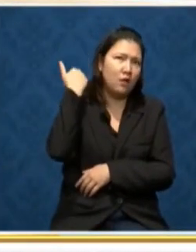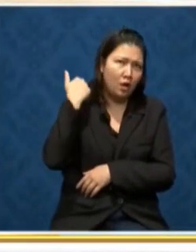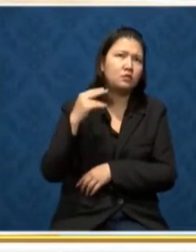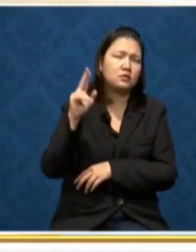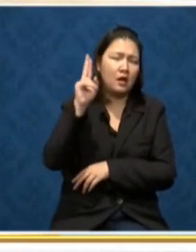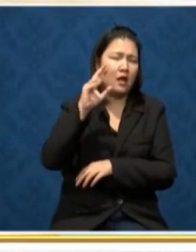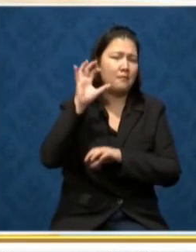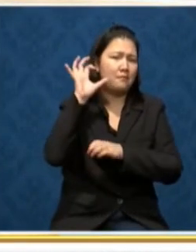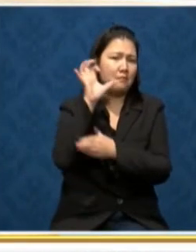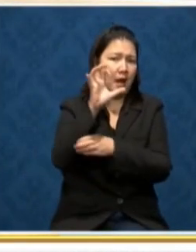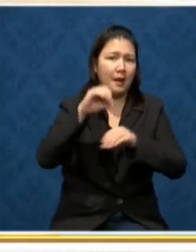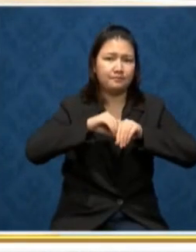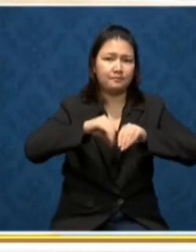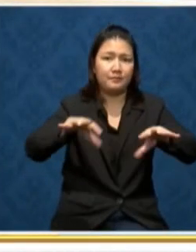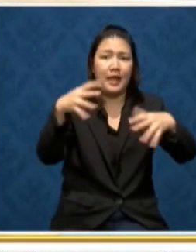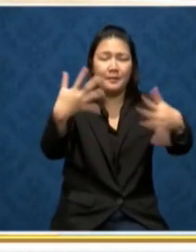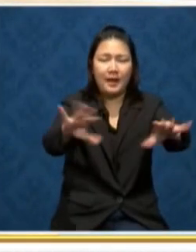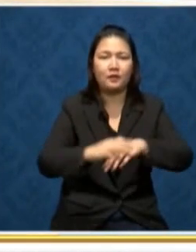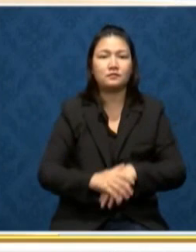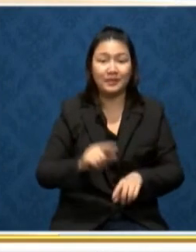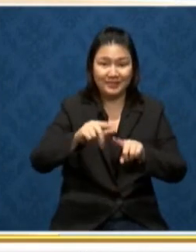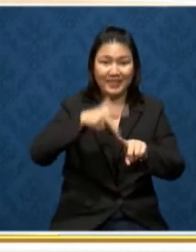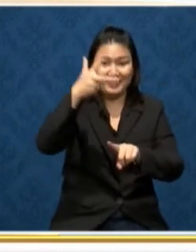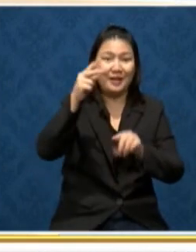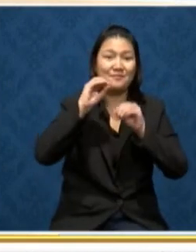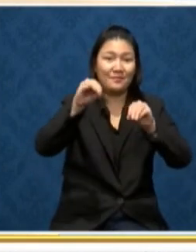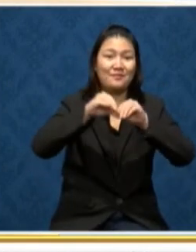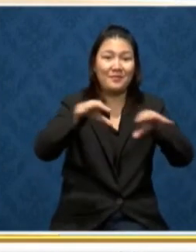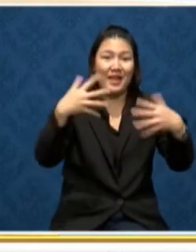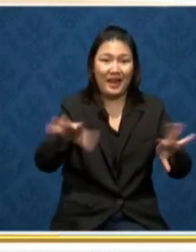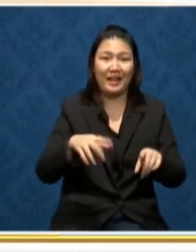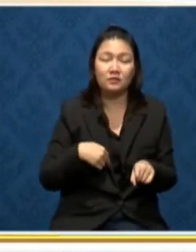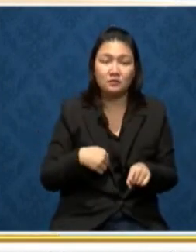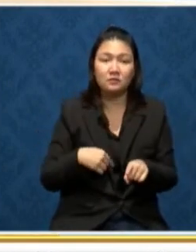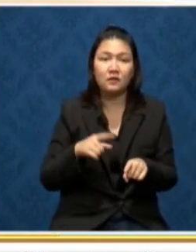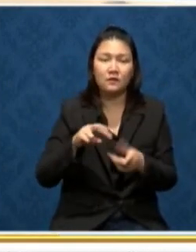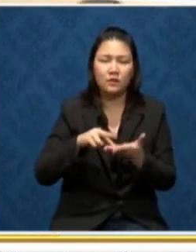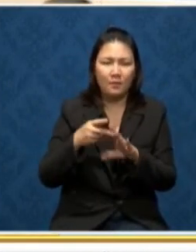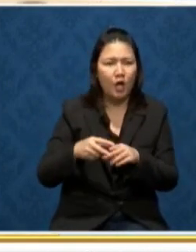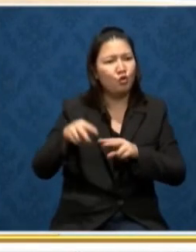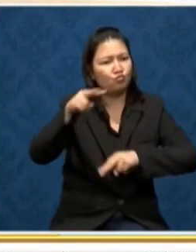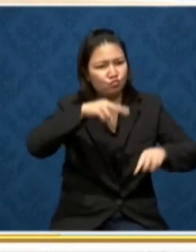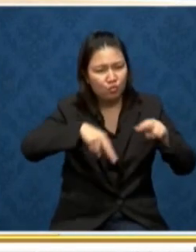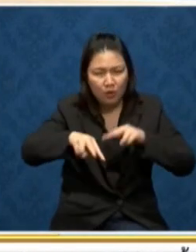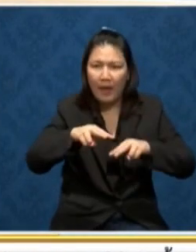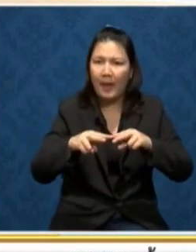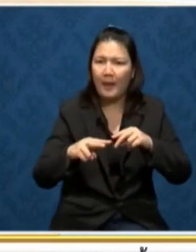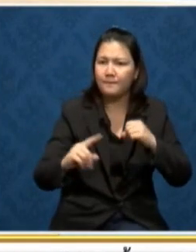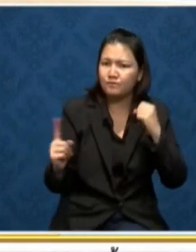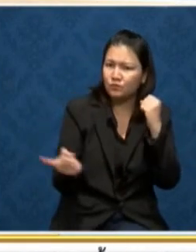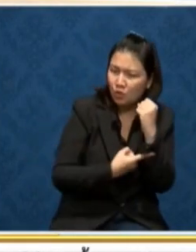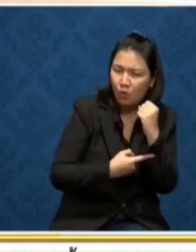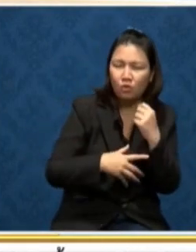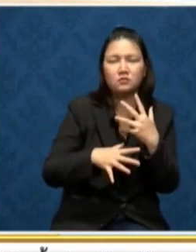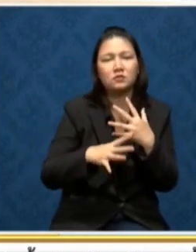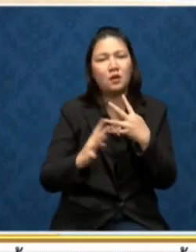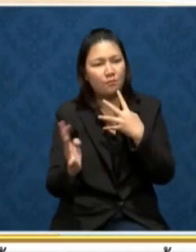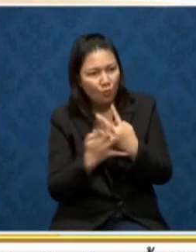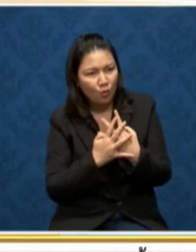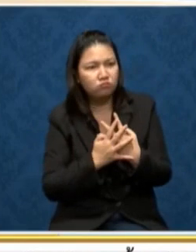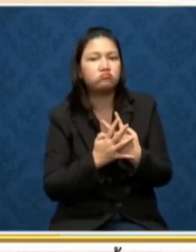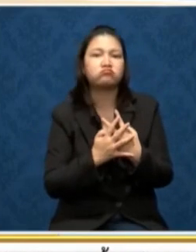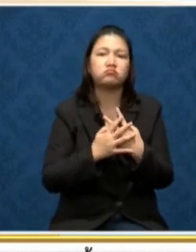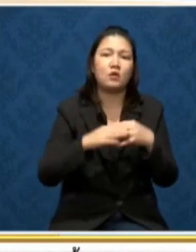่งเดอนมนาคมทผ่านมาขอสอบถามวะามารถปการปบรัอาชกรม mitbeur ได้มากนอยแ่ไหนตัวเลขผู้ได้รผกระทบ